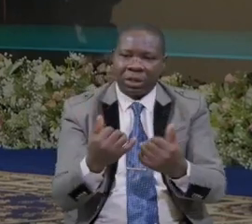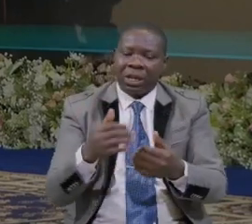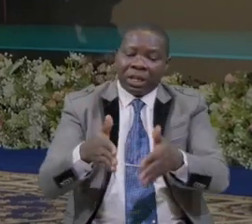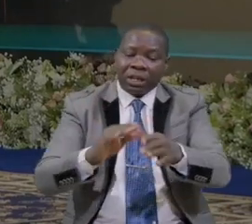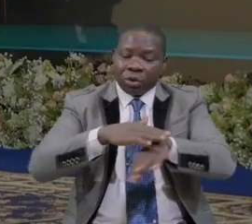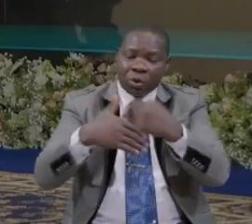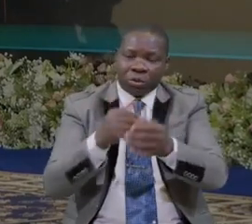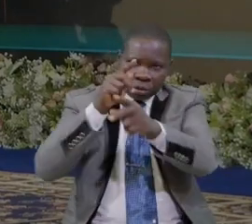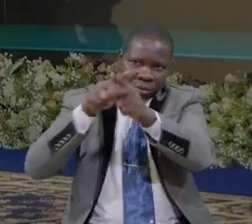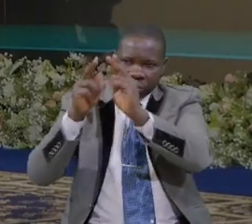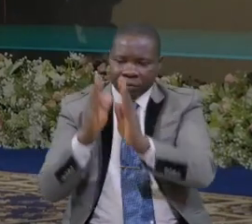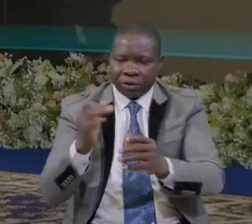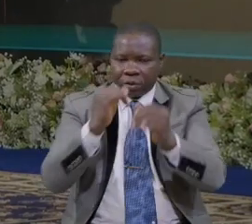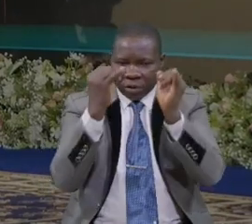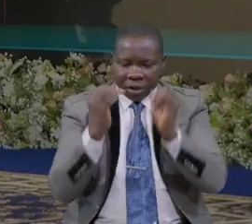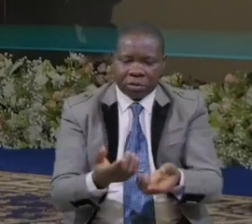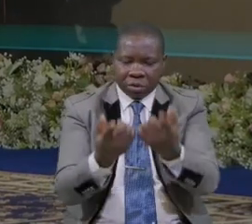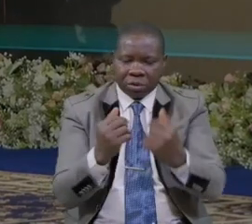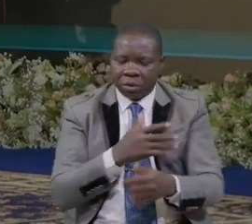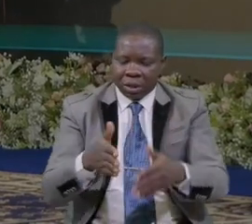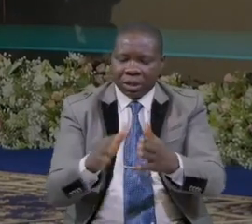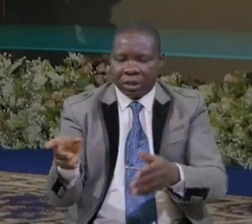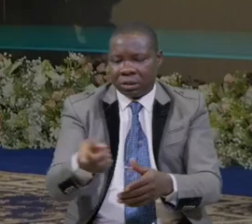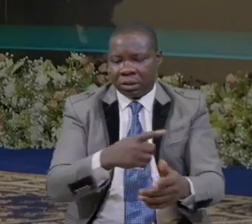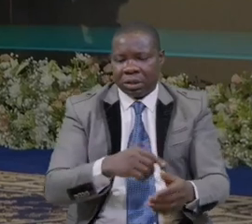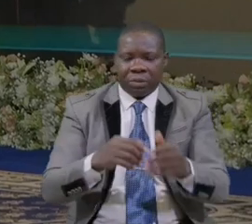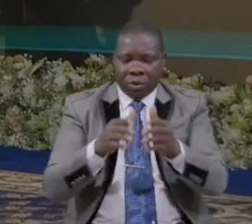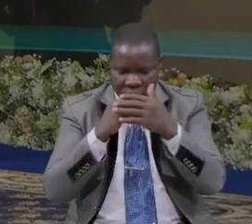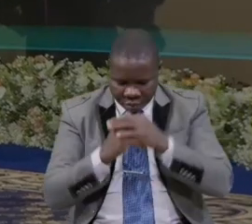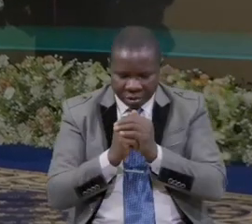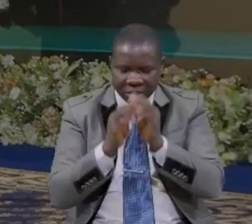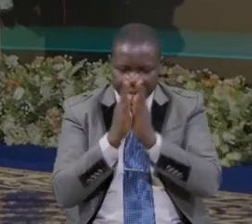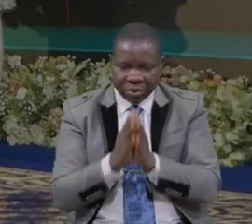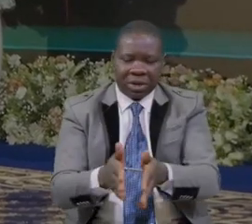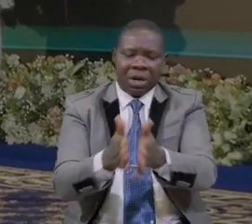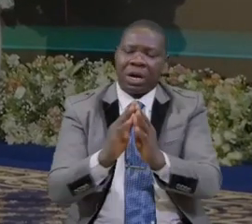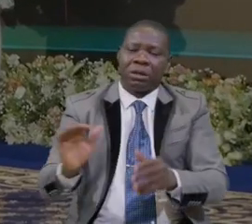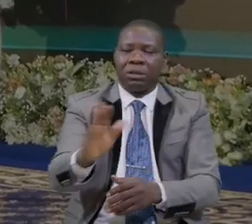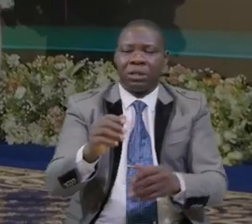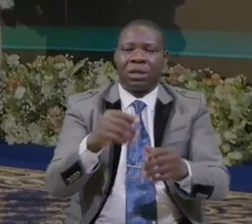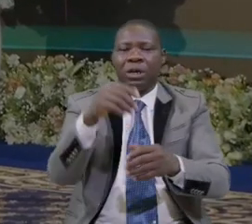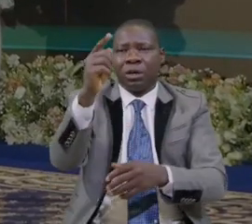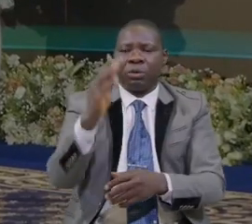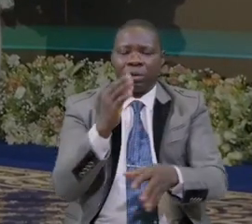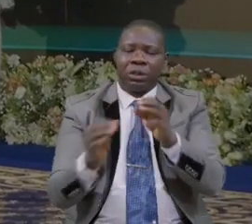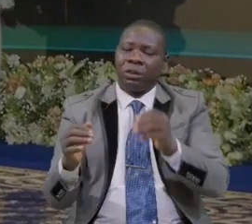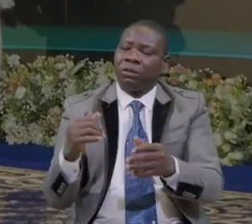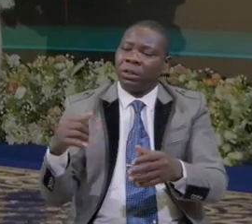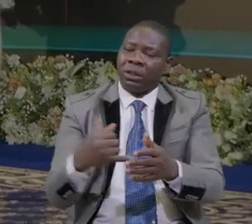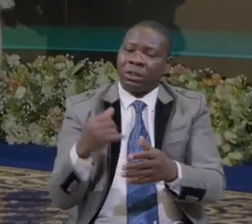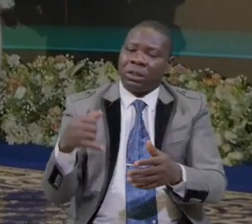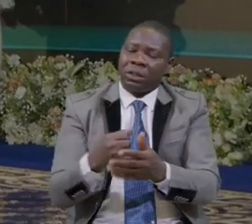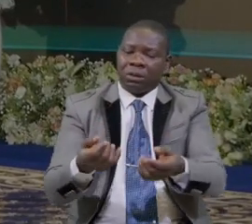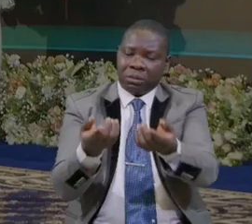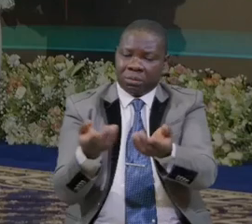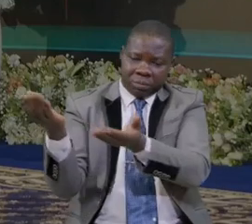avec l'onction pour travailler, œuvrer sur les nations. Alors, le Dieu qui va répondre par le feu,